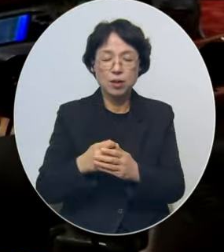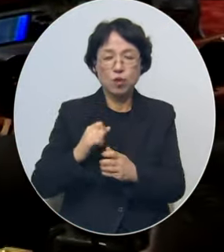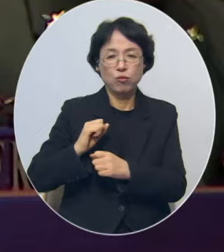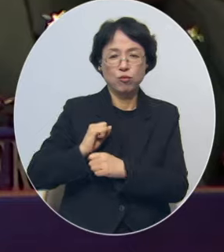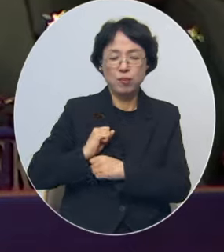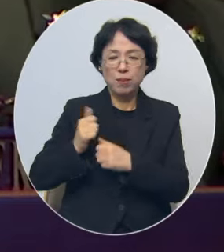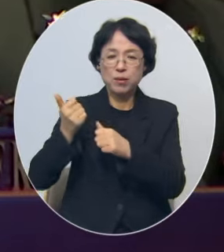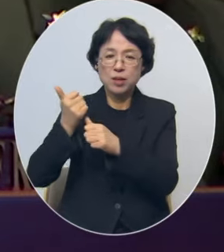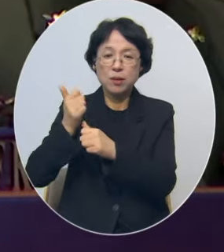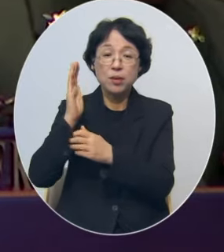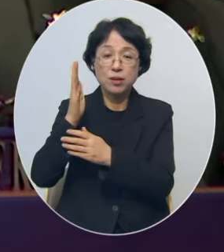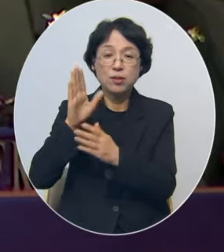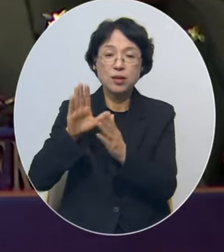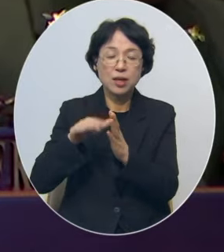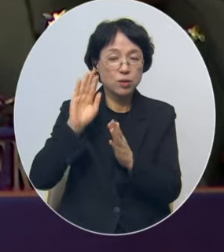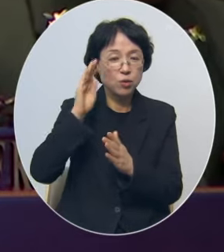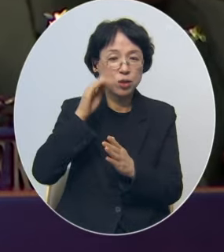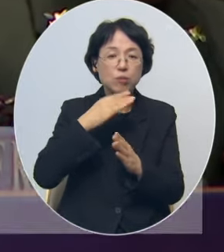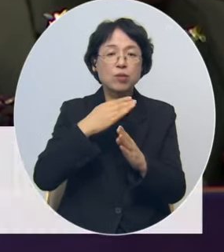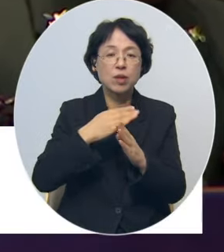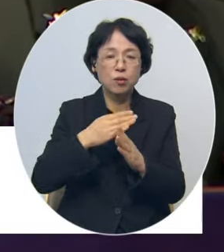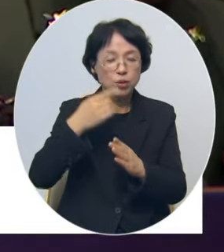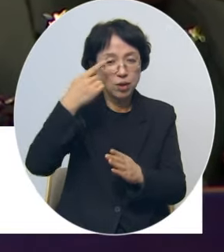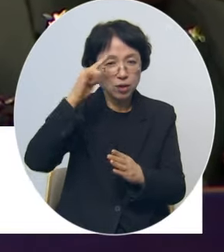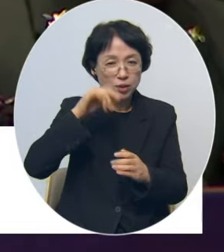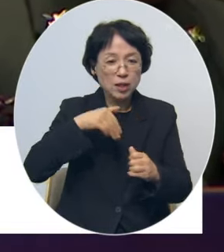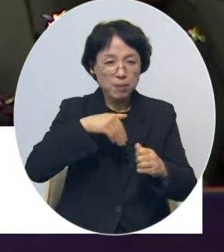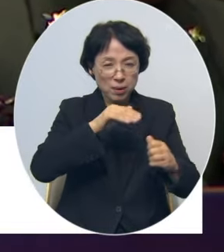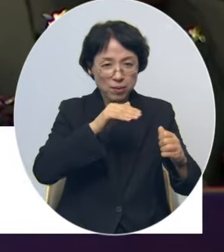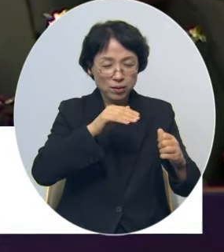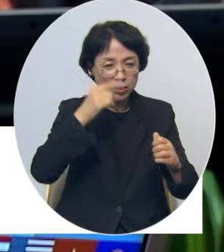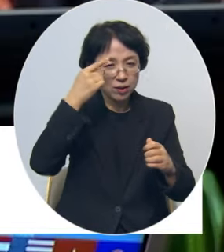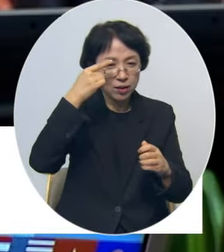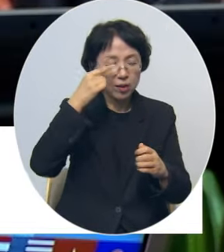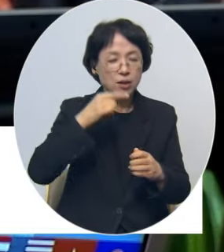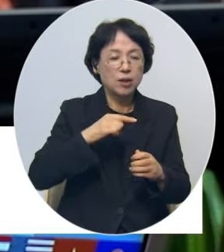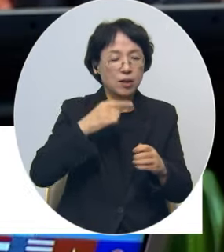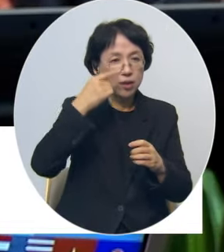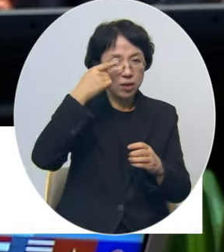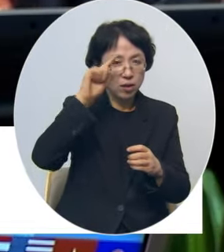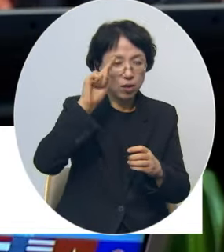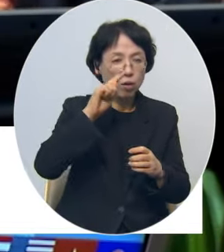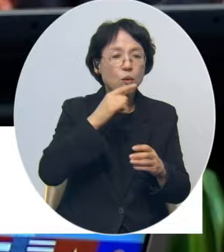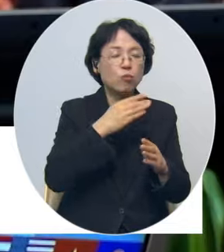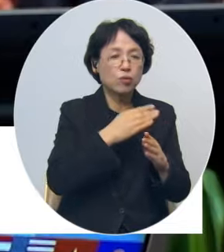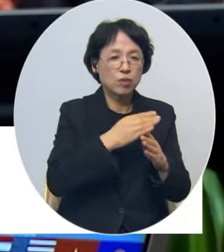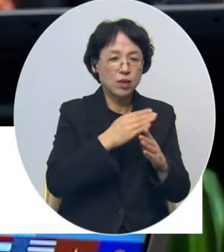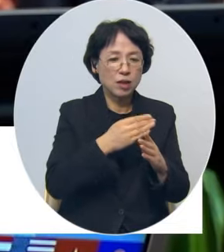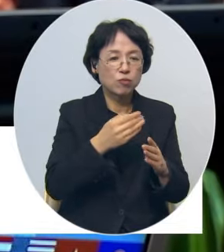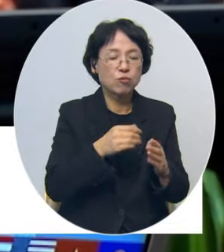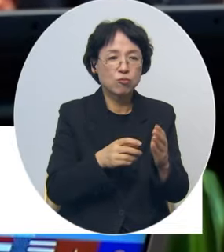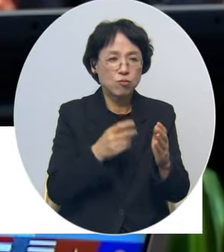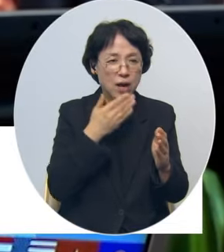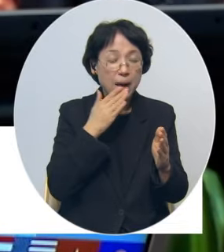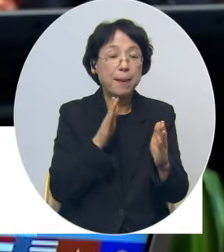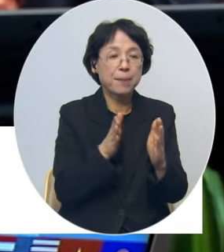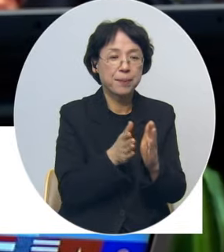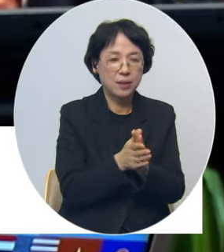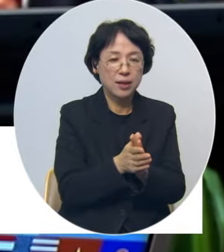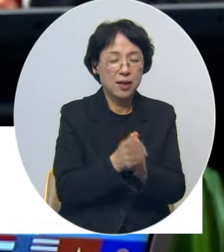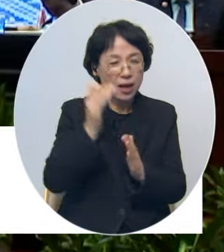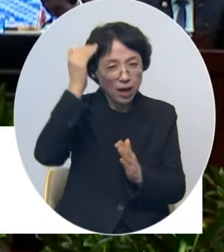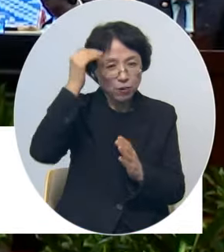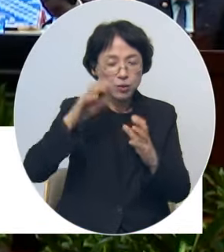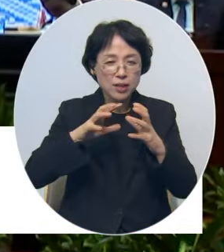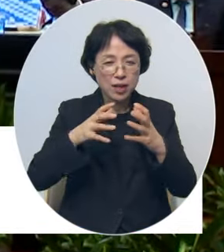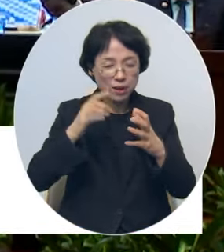차관은 연설에서 최근 북한군의 러시아 파병 등 러북 전방위적인 군사협력이 한반도와 세계 평화를 위협하는